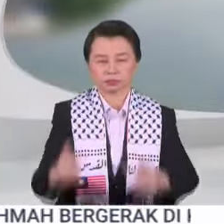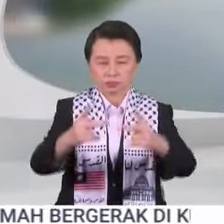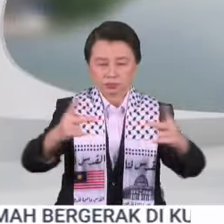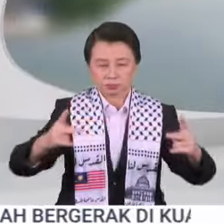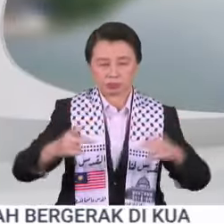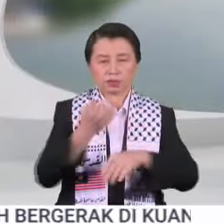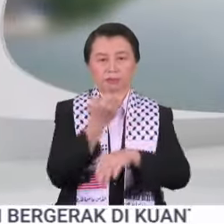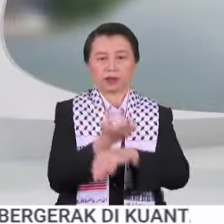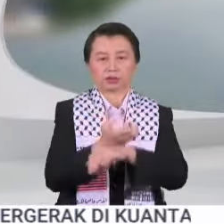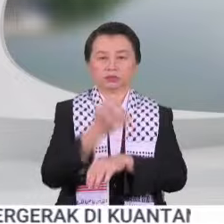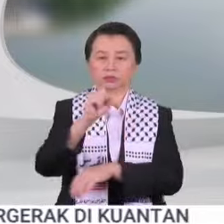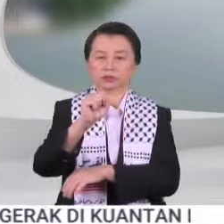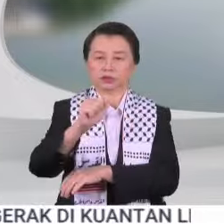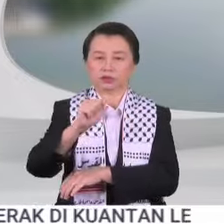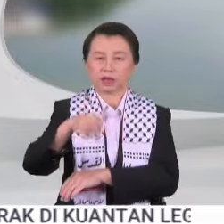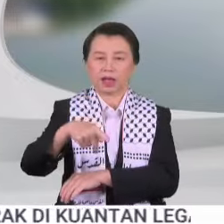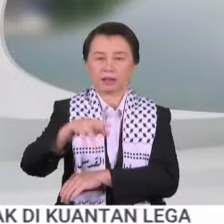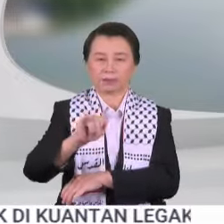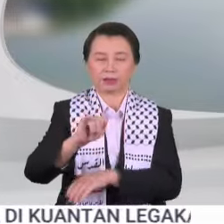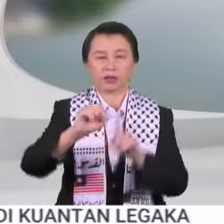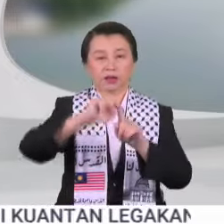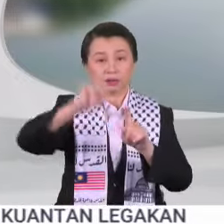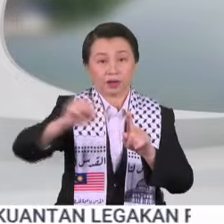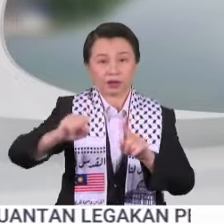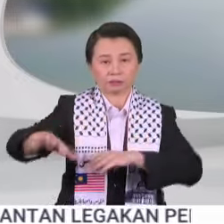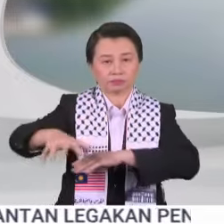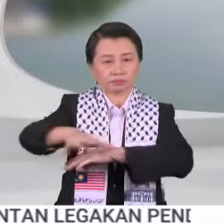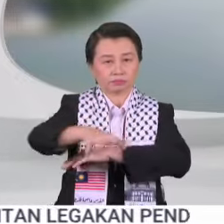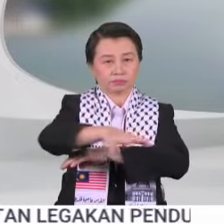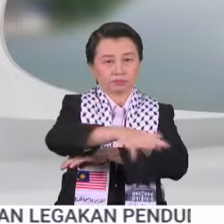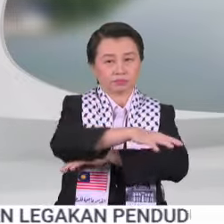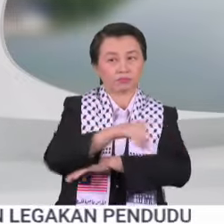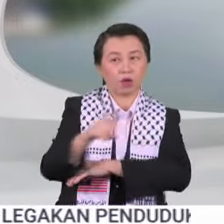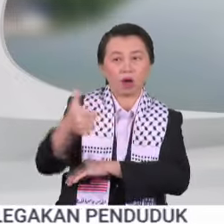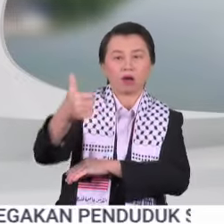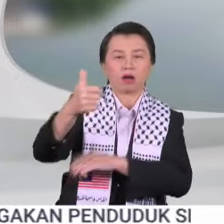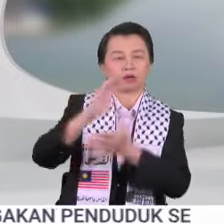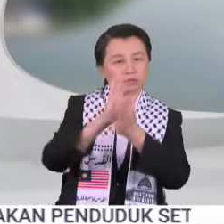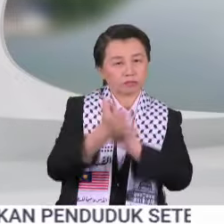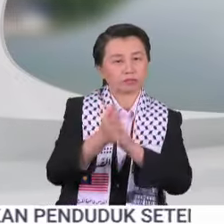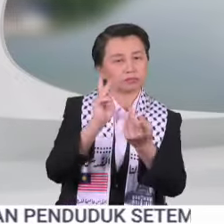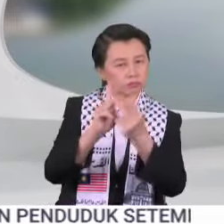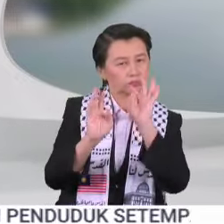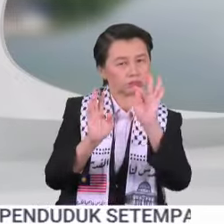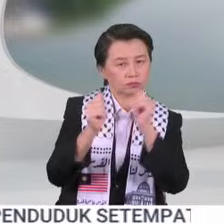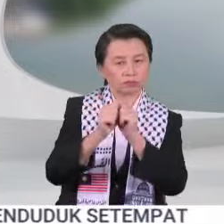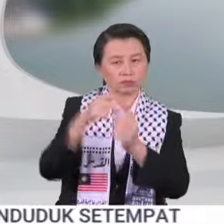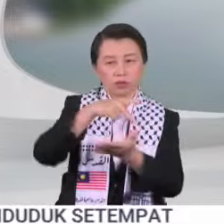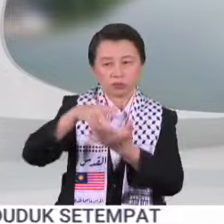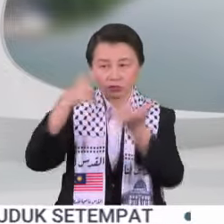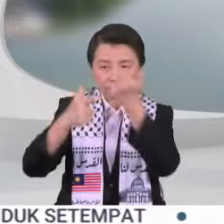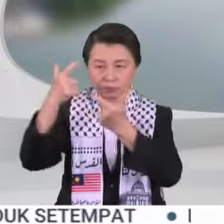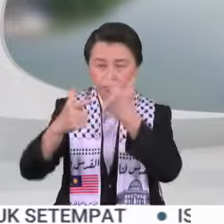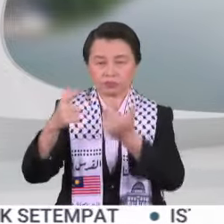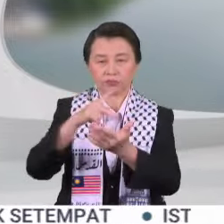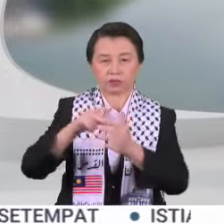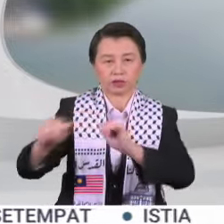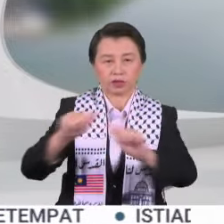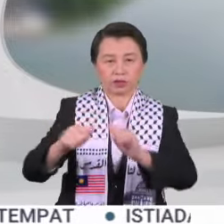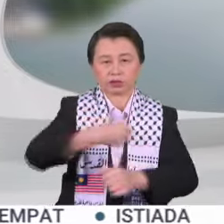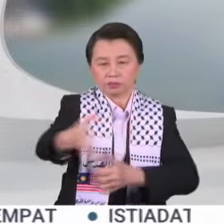Kawasan Batu Sapi Sandakan yang merupakan kawasan pesisiran pantai sesuai dijadikan sebagai pusat pelancongan dan pusat